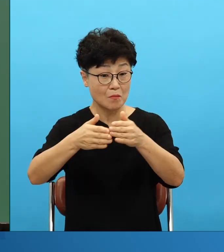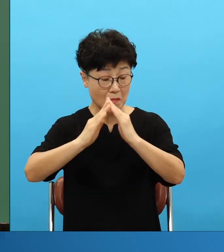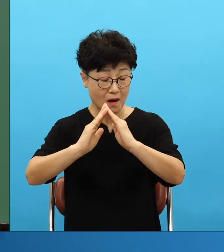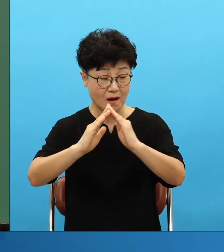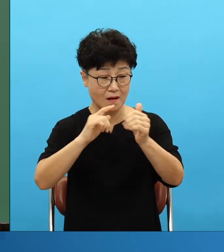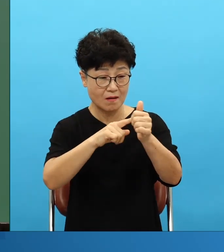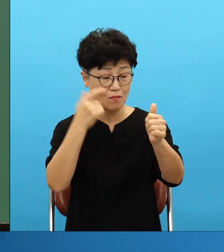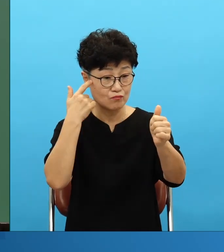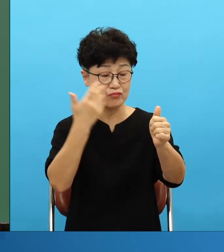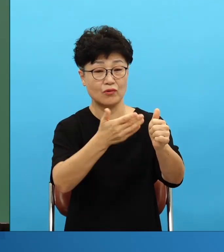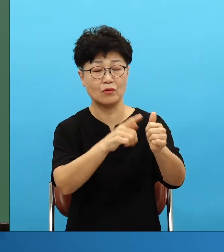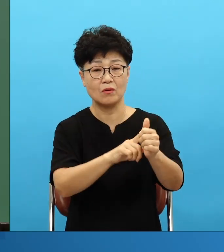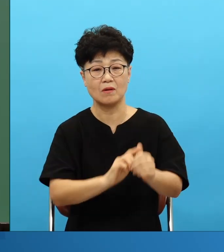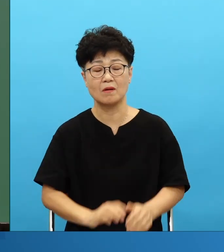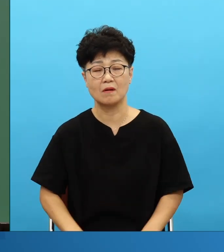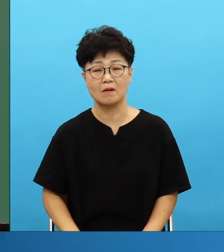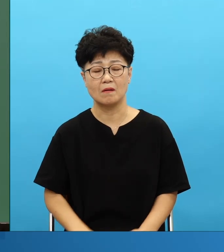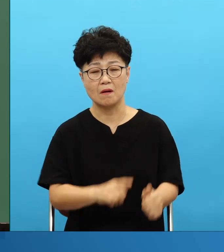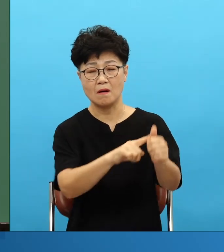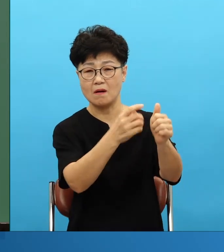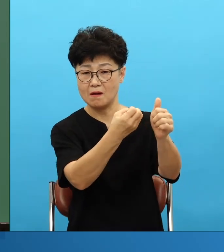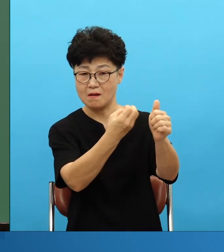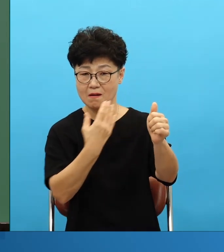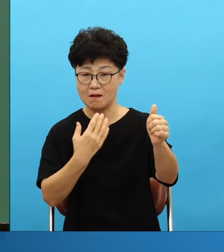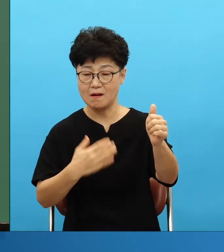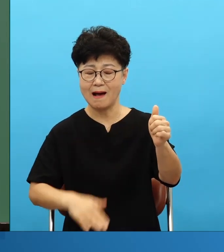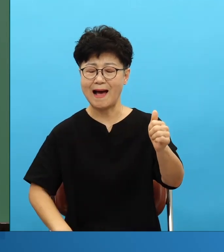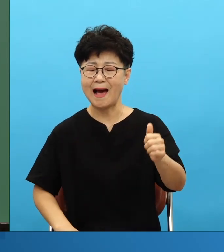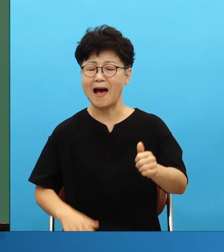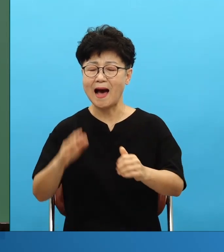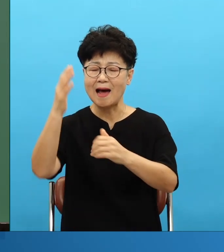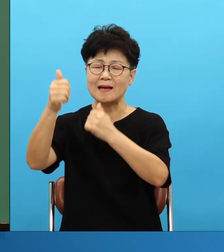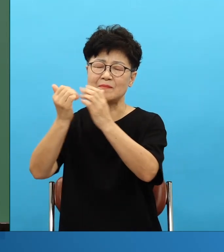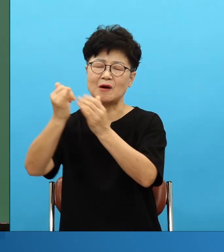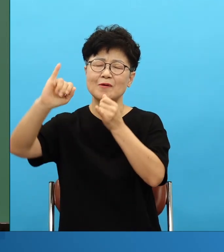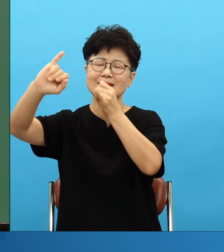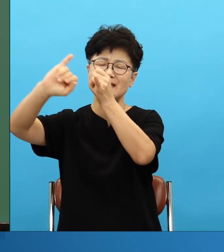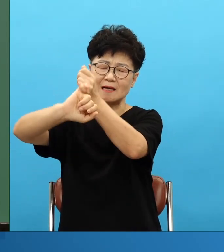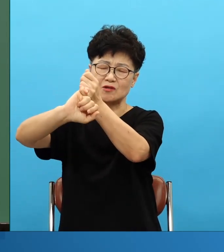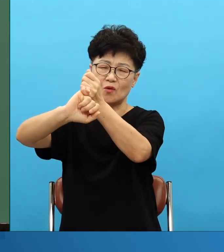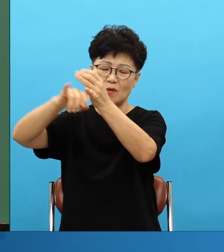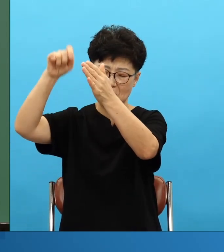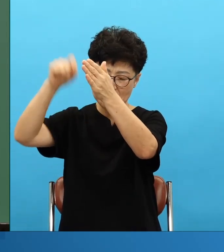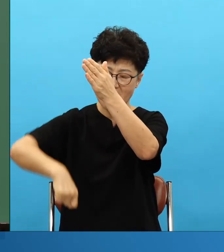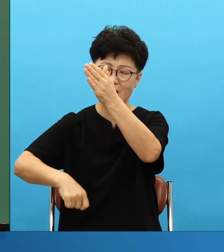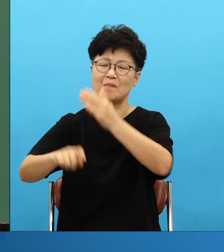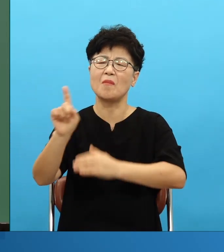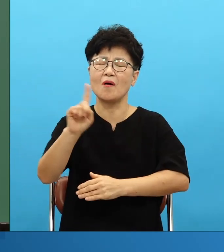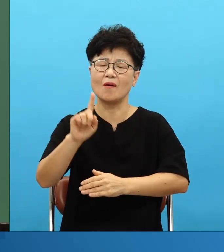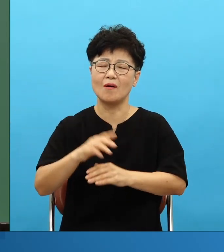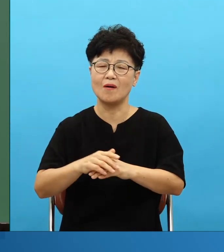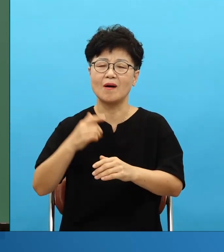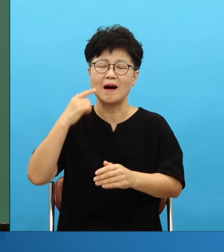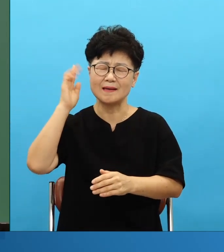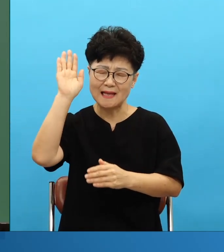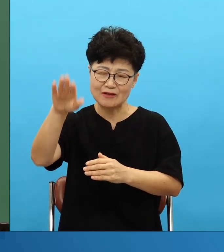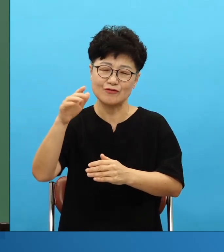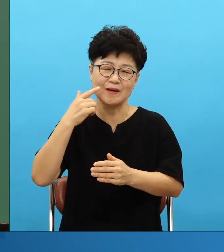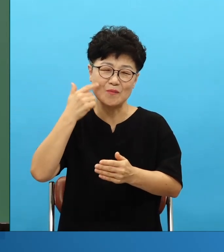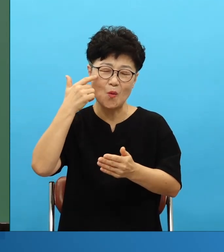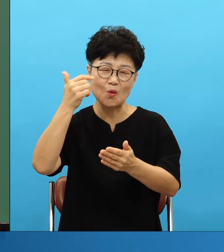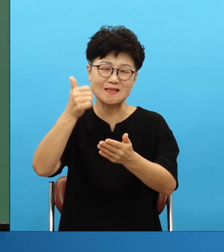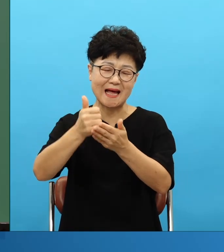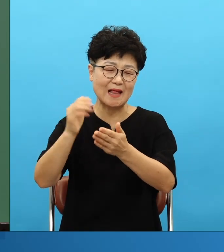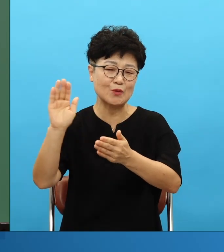자기가 하나님이 약속하기를 목사하기로 약속했대. And I asked him, why did he want to build that? He said, he promised God that he would become a pastor. 그 때문에